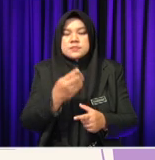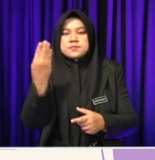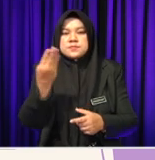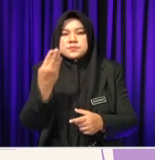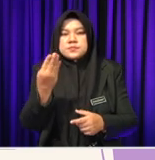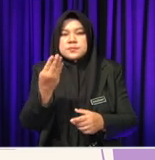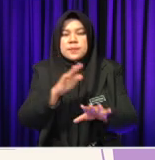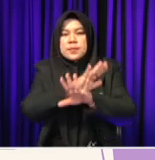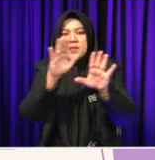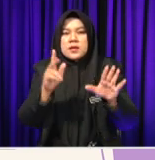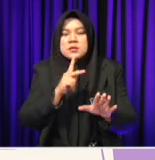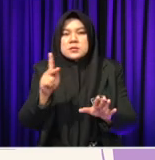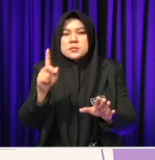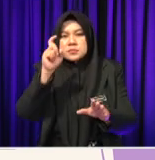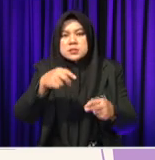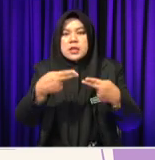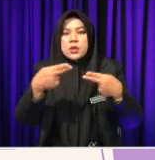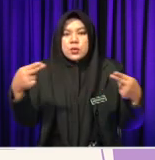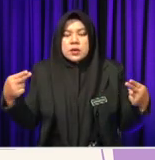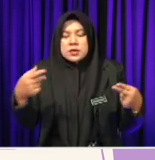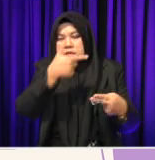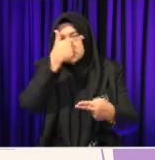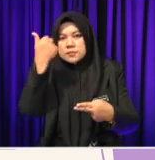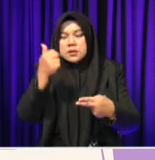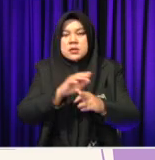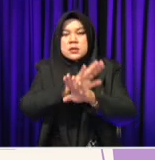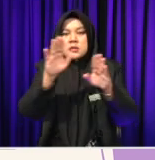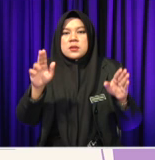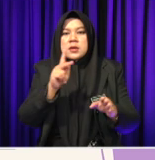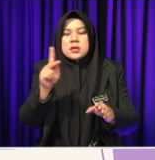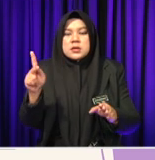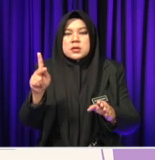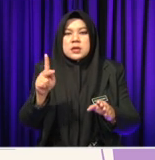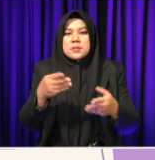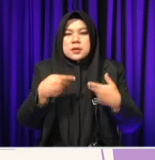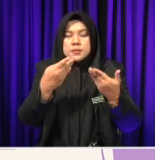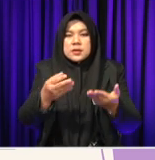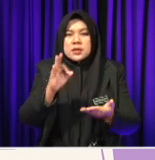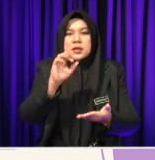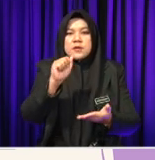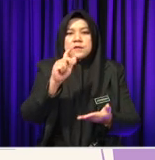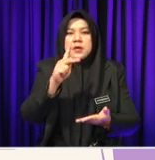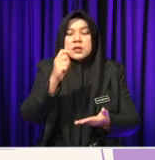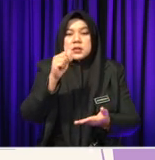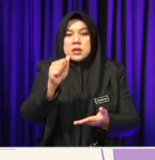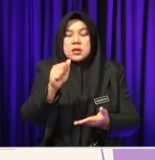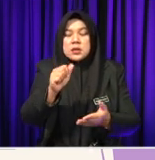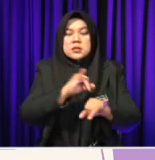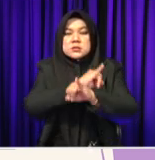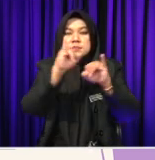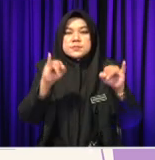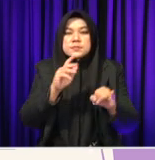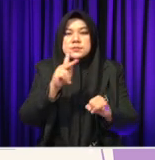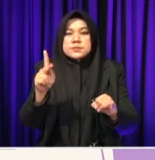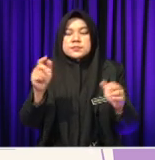soalan Terangkan Kenapa Kena ada huraian sebab soalan Terangkan kamu menyatakan fakta dengan sokongan atau kamu jelaskan sesuatu